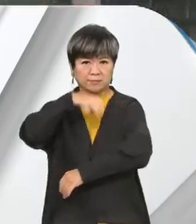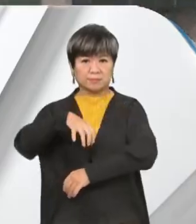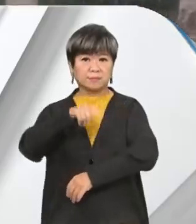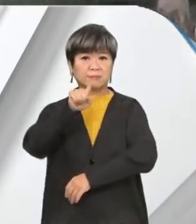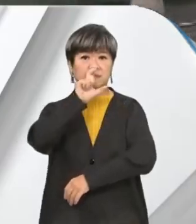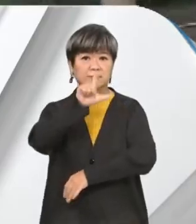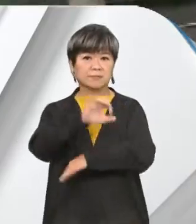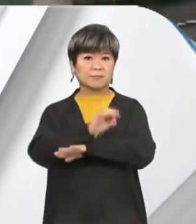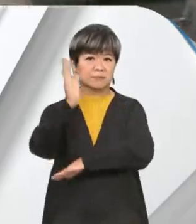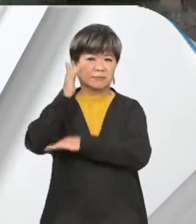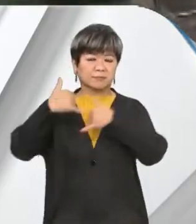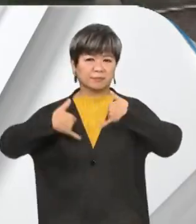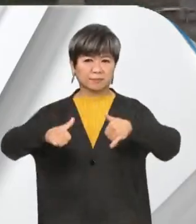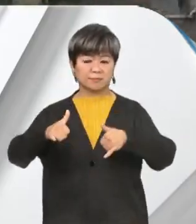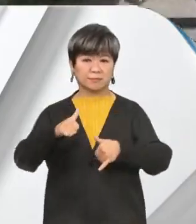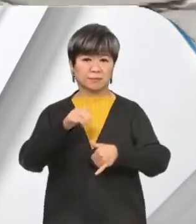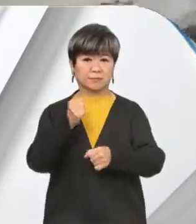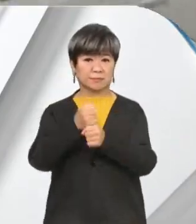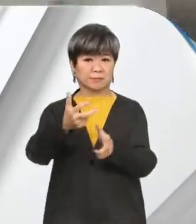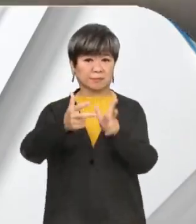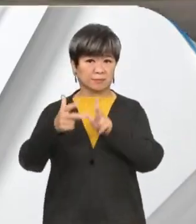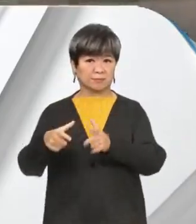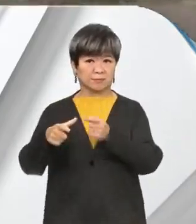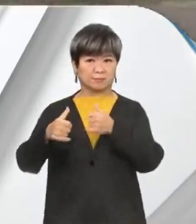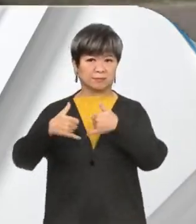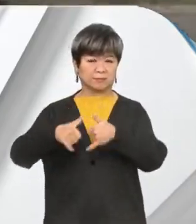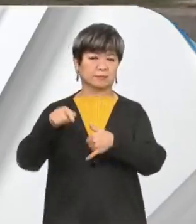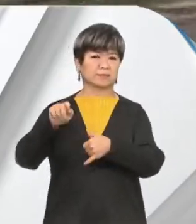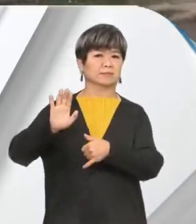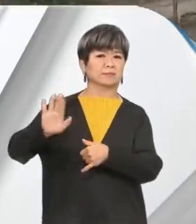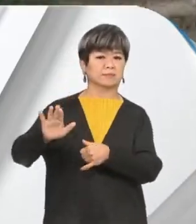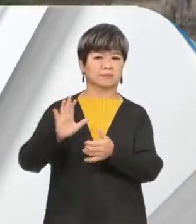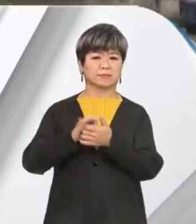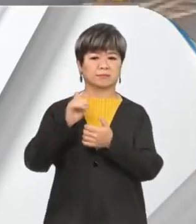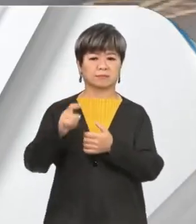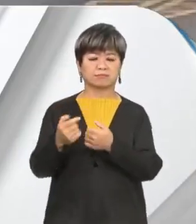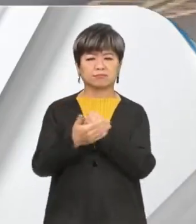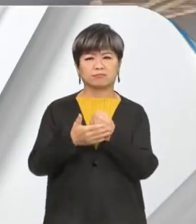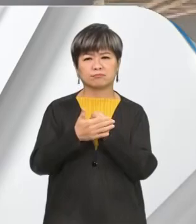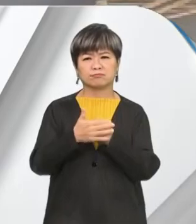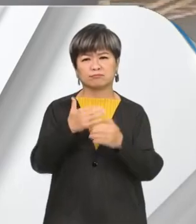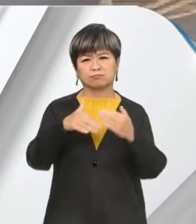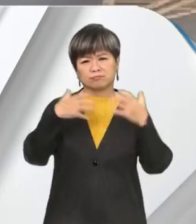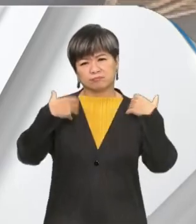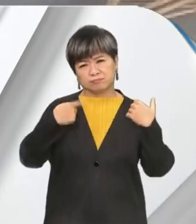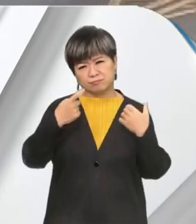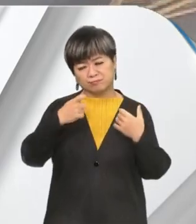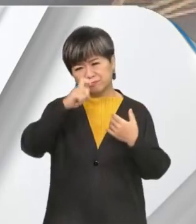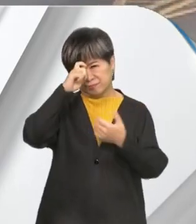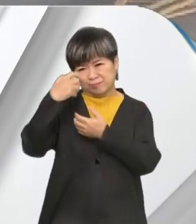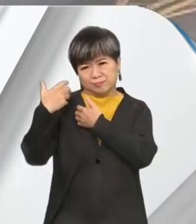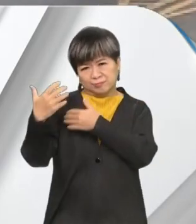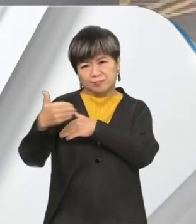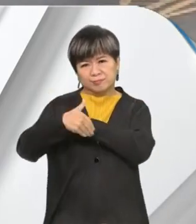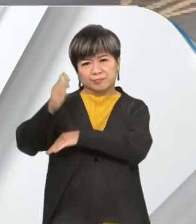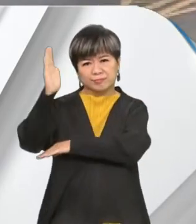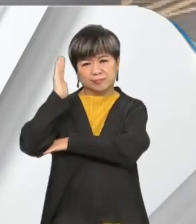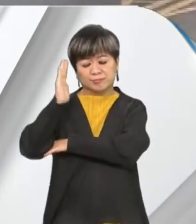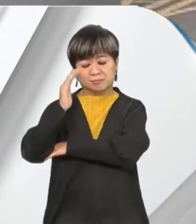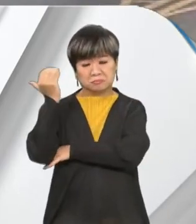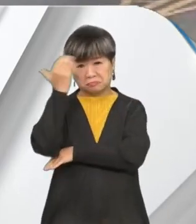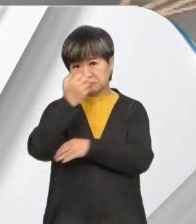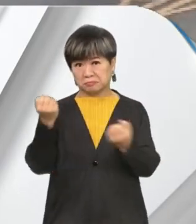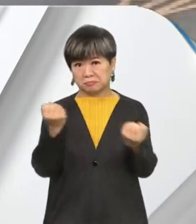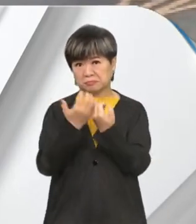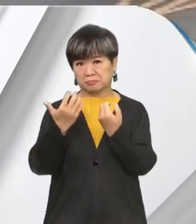草桥乡公所共有套路用地，现在学校没办法继续养护，学校希望乡公所来接手，是不过才发现乡公